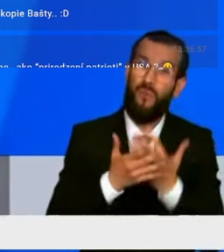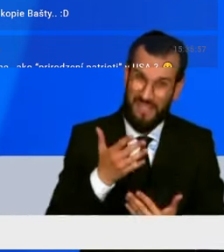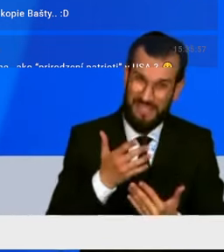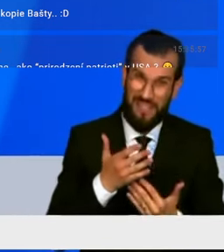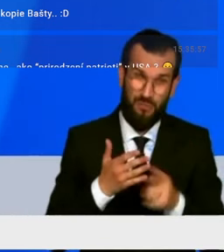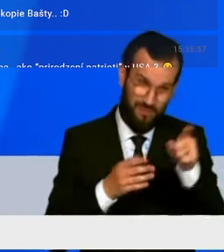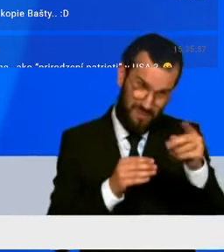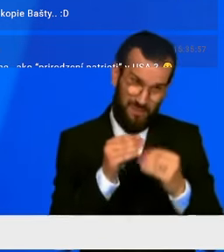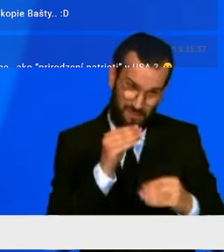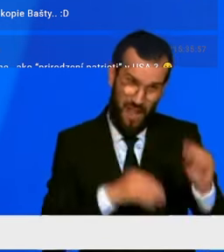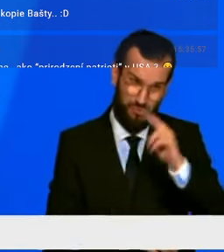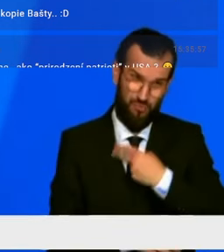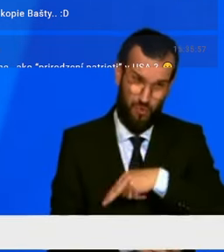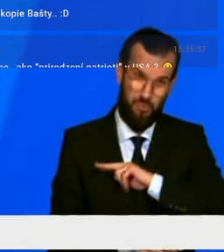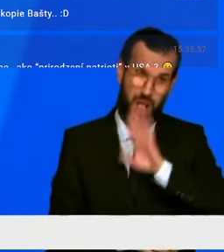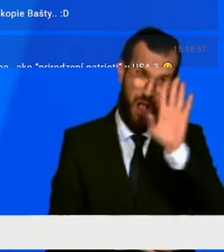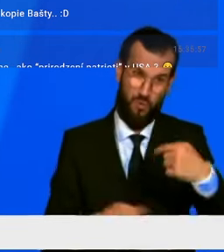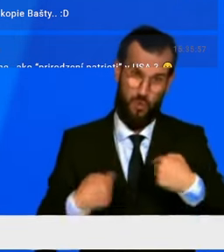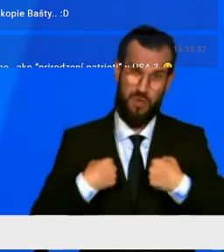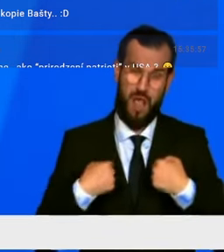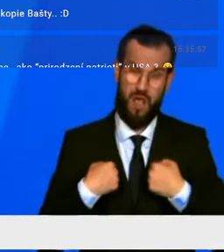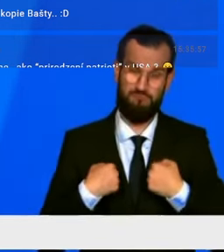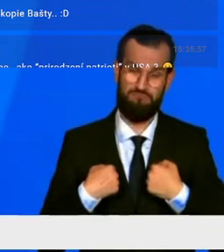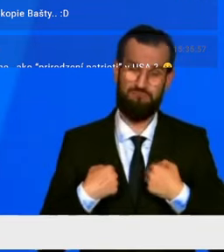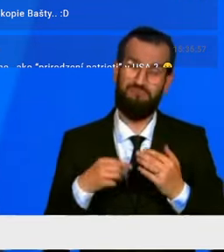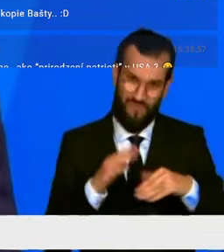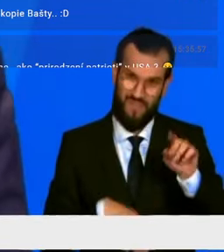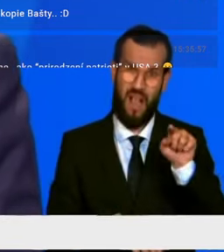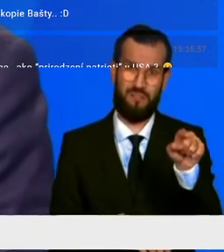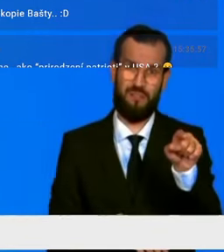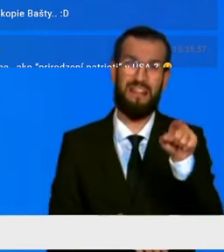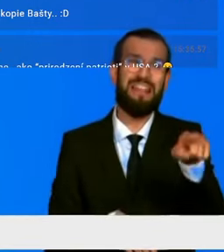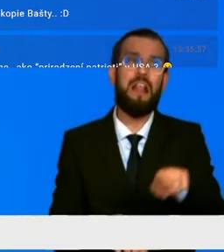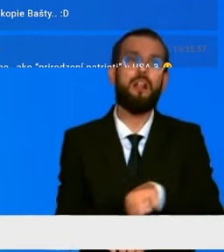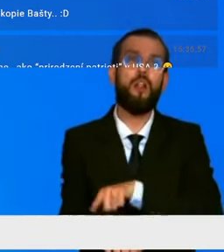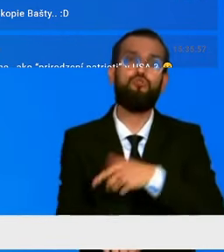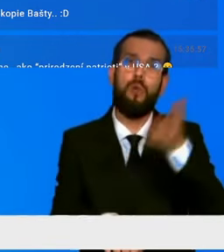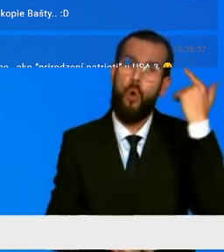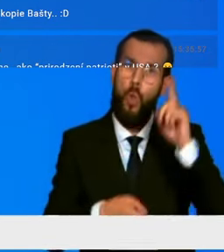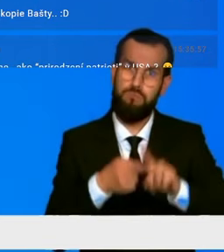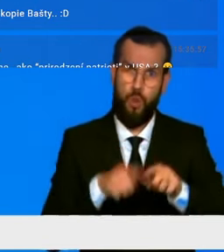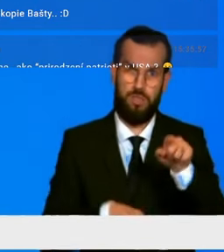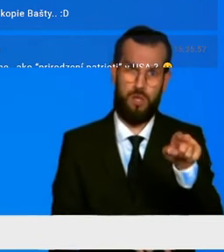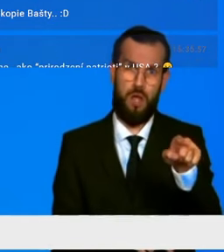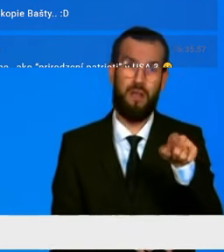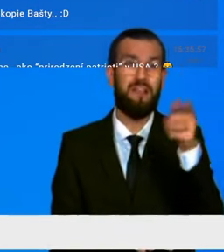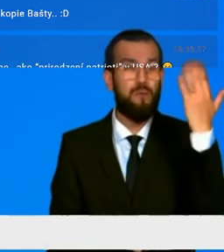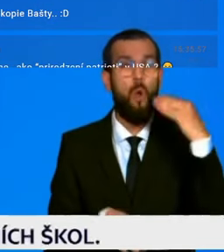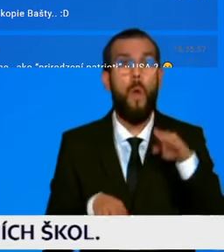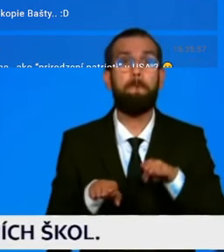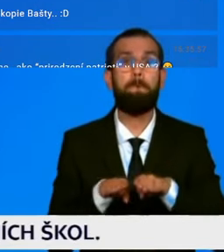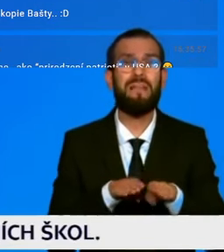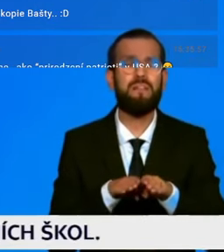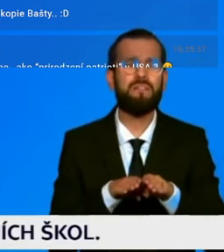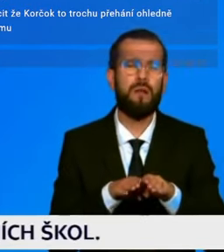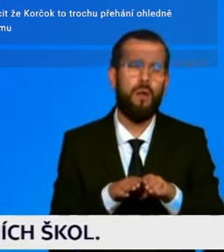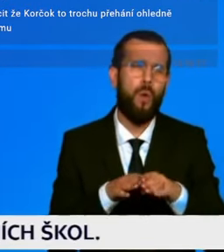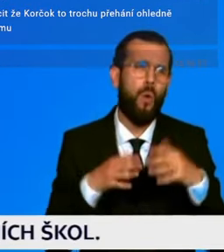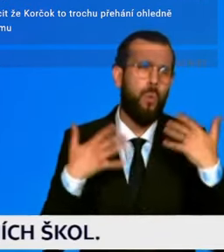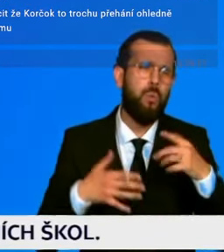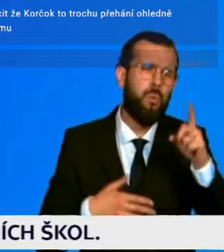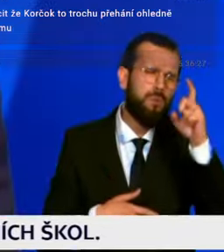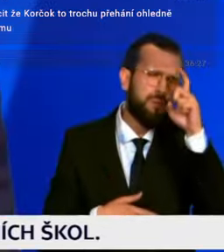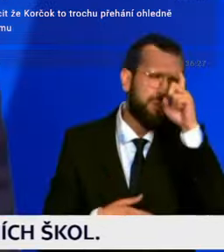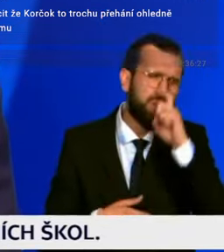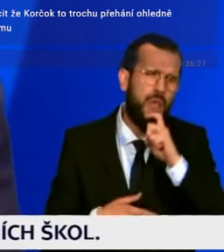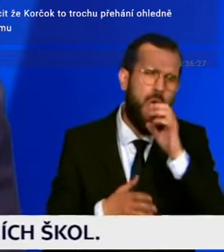vinu ako ja Alebo väčšiu zodpovednosť pretože ste boli dlhšie a dokonca ste boli ministrom v tom najhoršom období keď sme mali najd